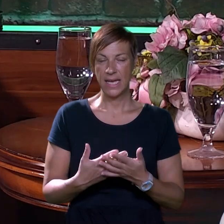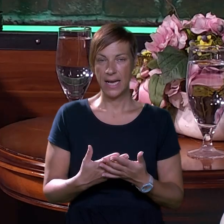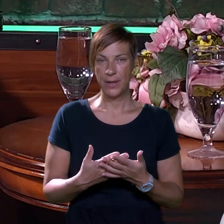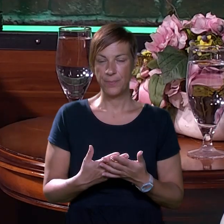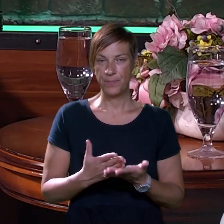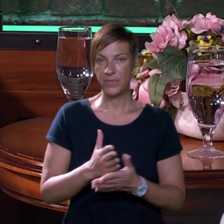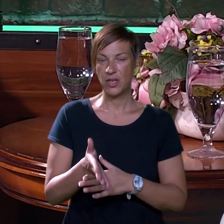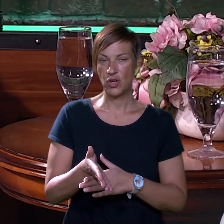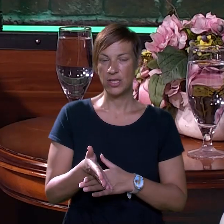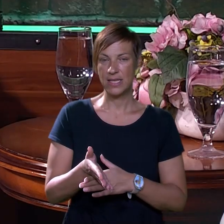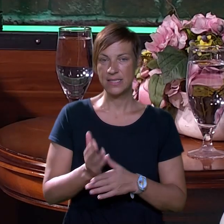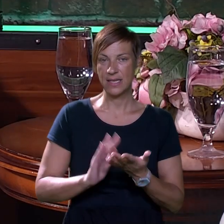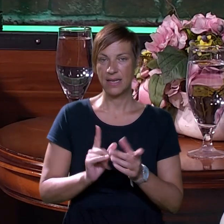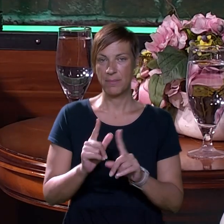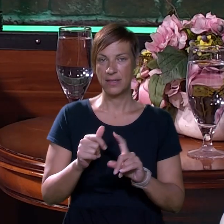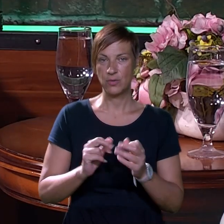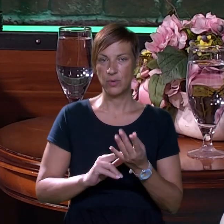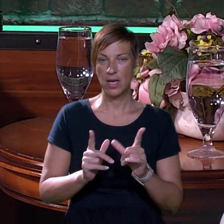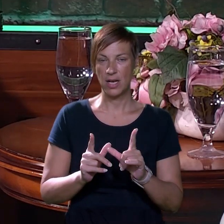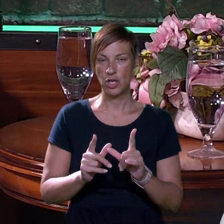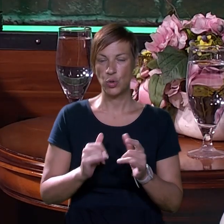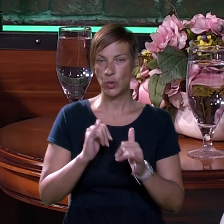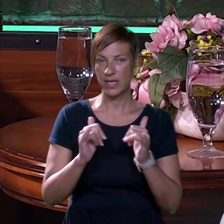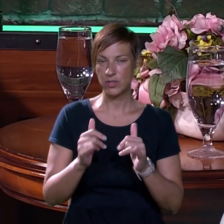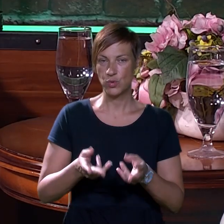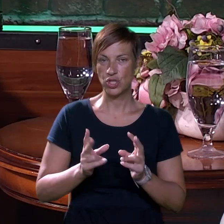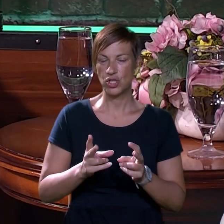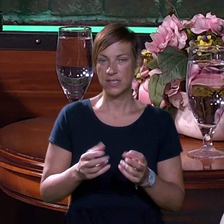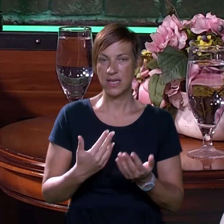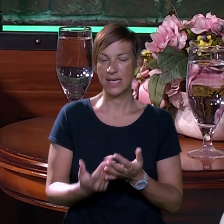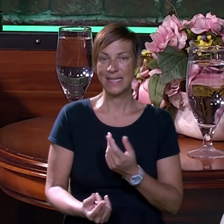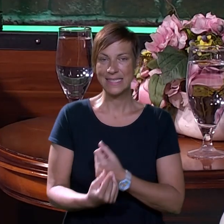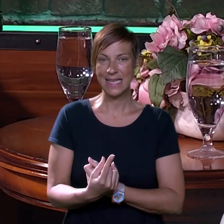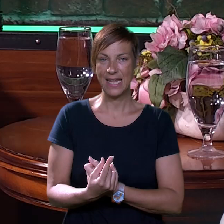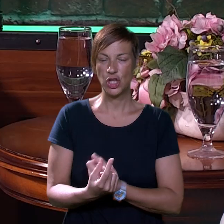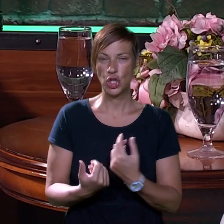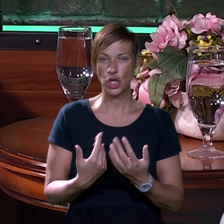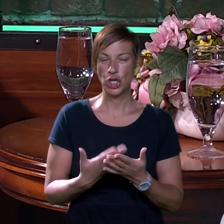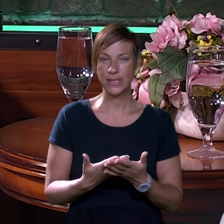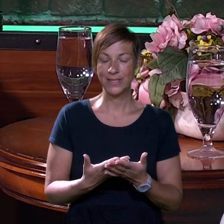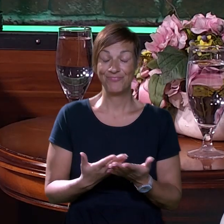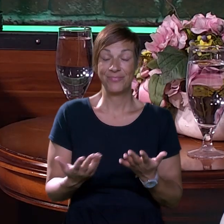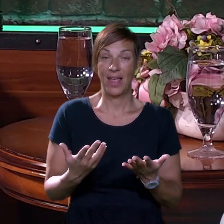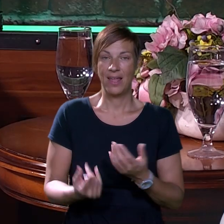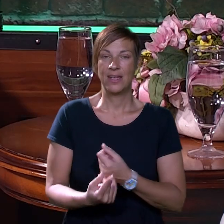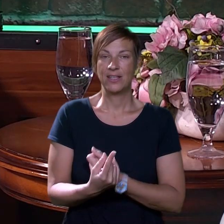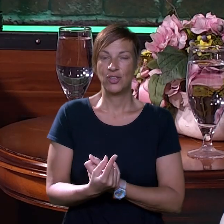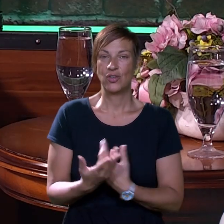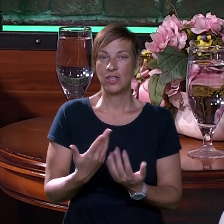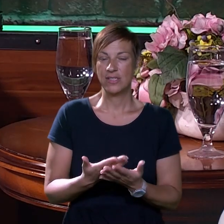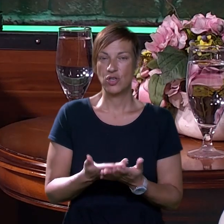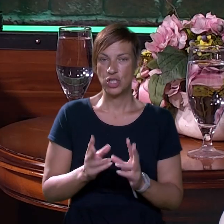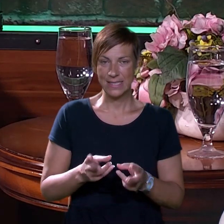spriječila odlazak na tu maturalnu ekskurziju od straha da se nešto ne dogodi. Dogodilo se upravo ono